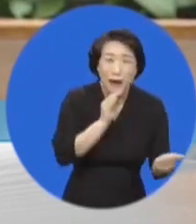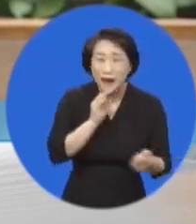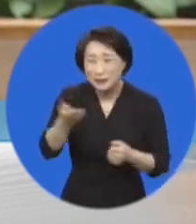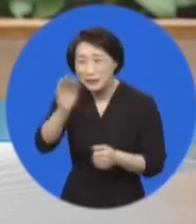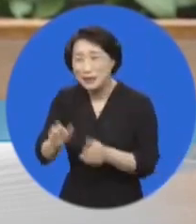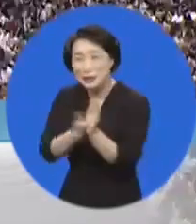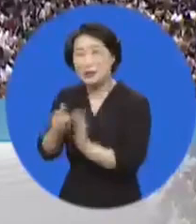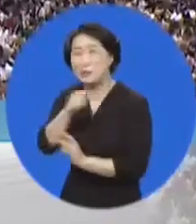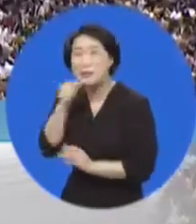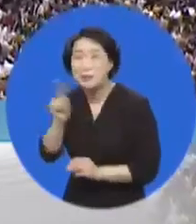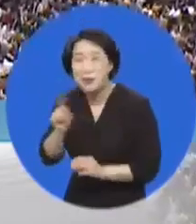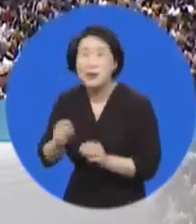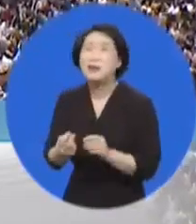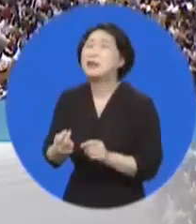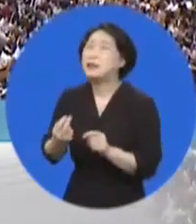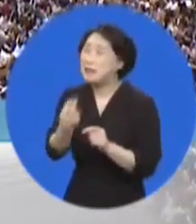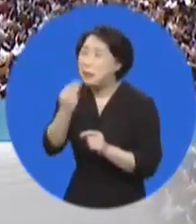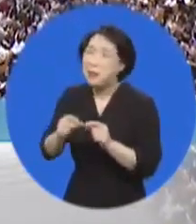생명의 피야.